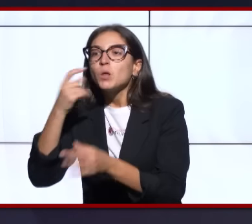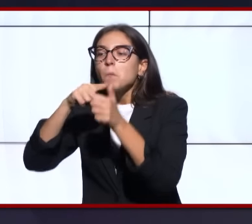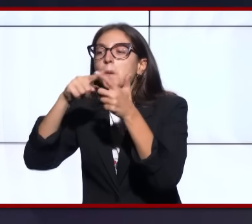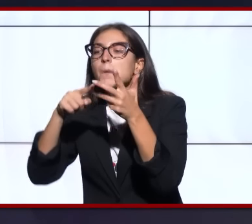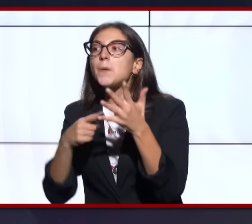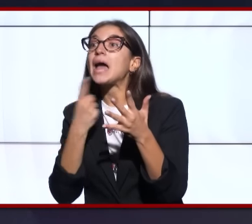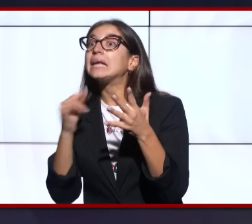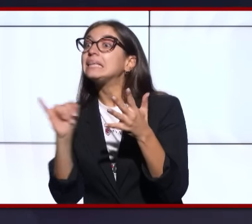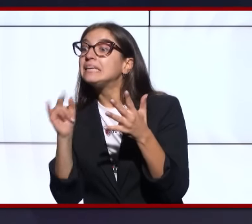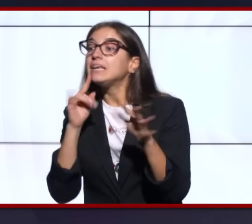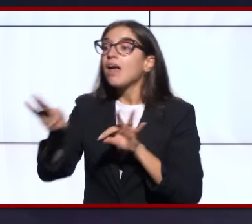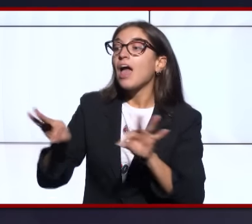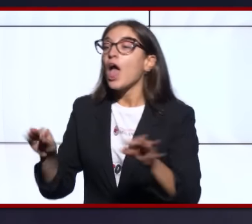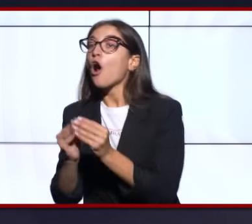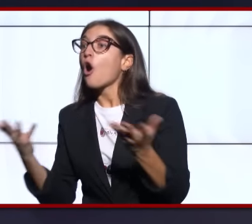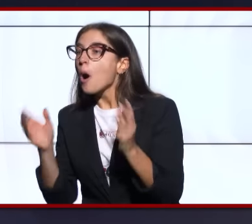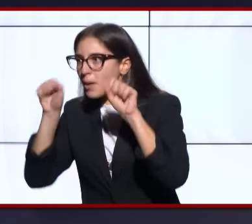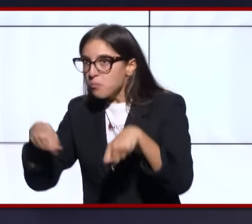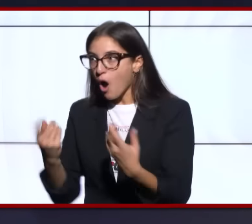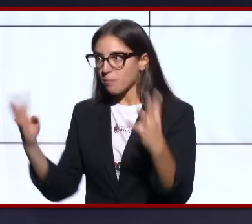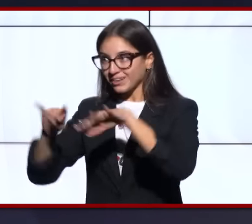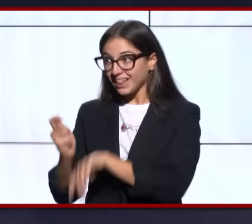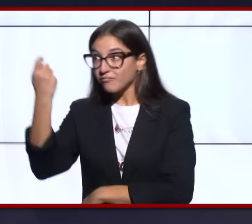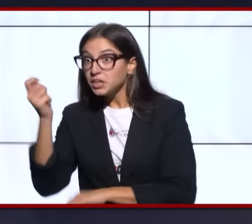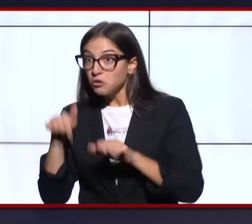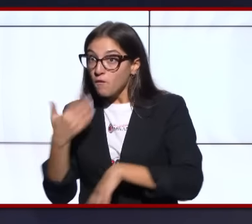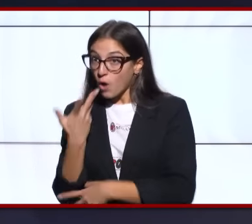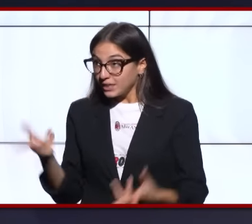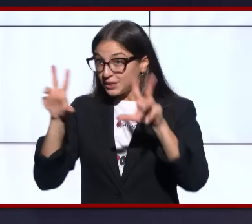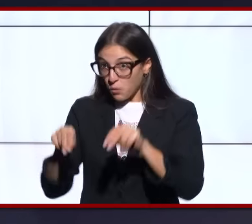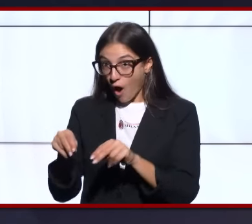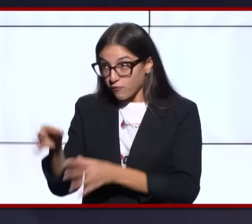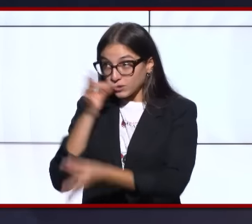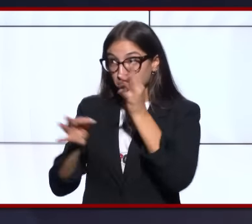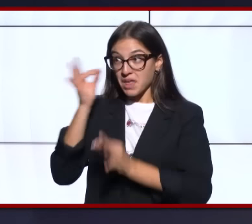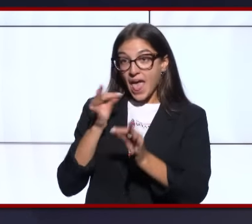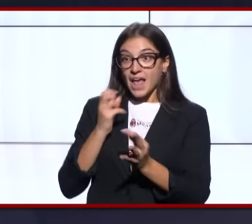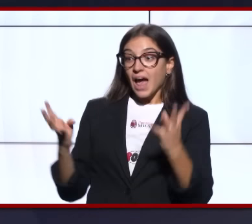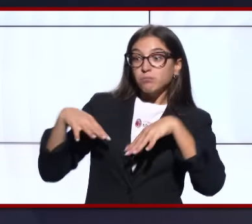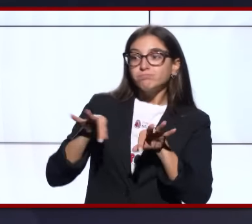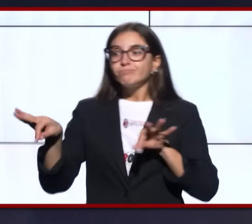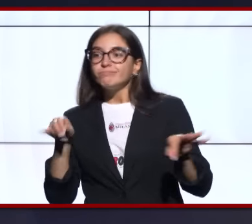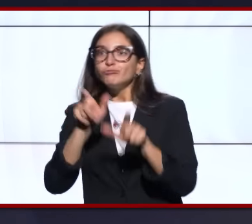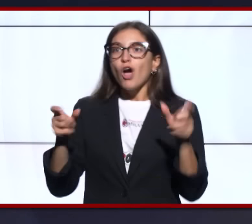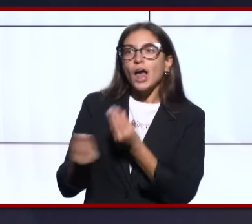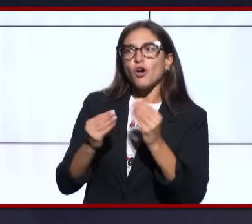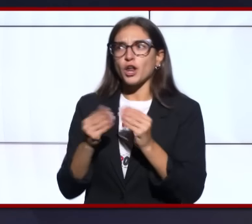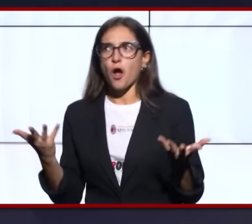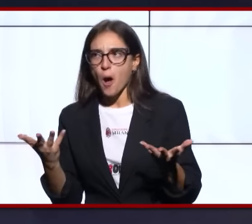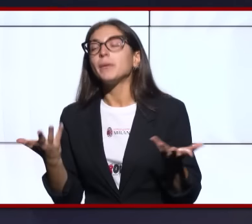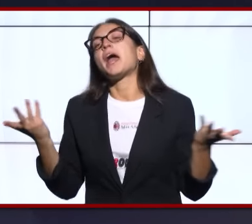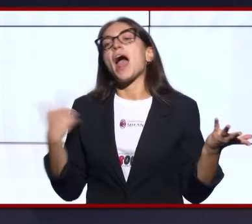scaramantico se vuole continuare con questa linea Ecco grazie Magari doveva ma non